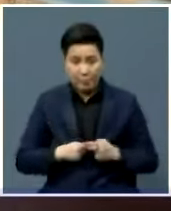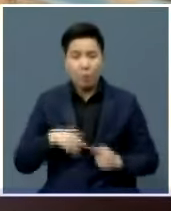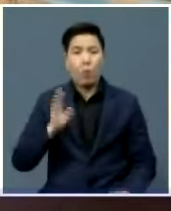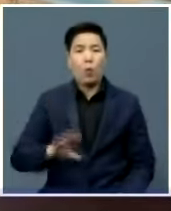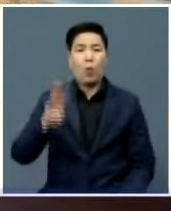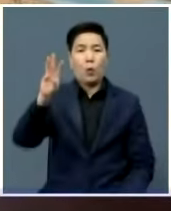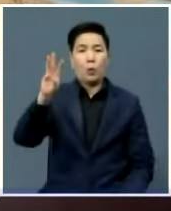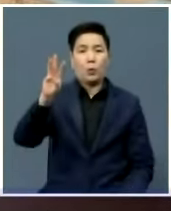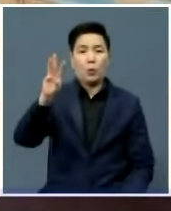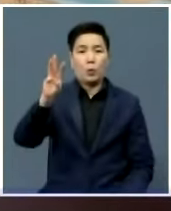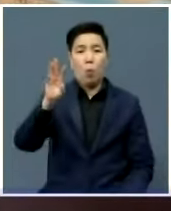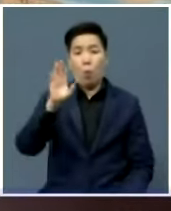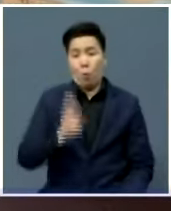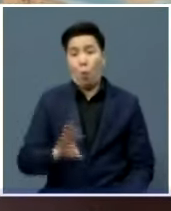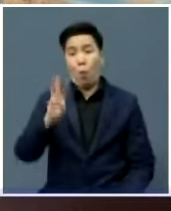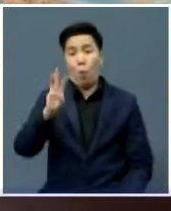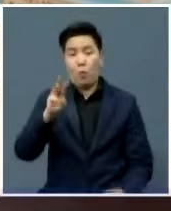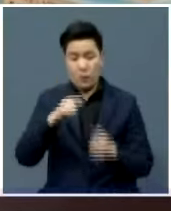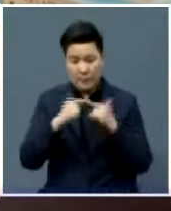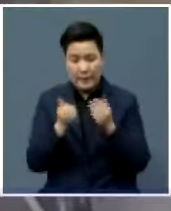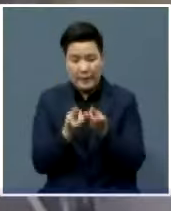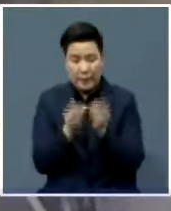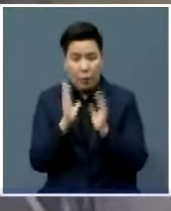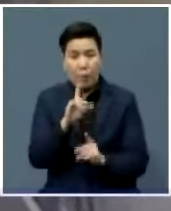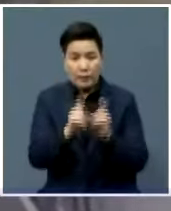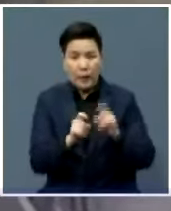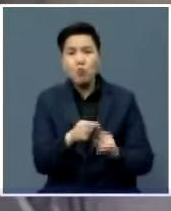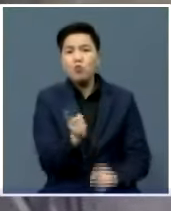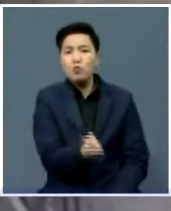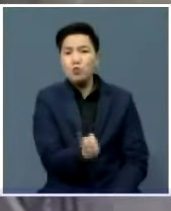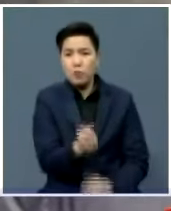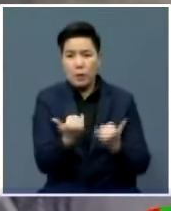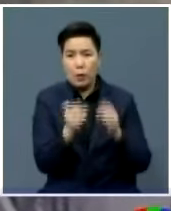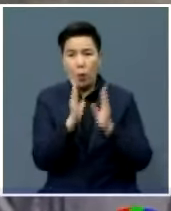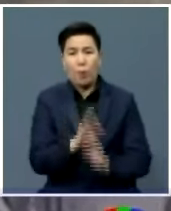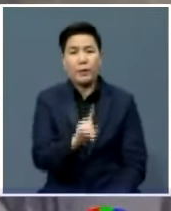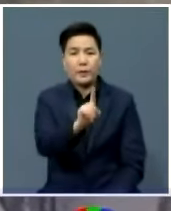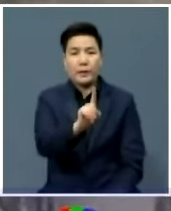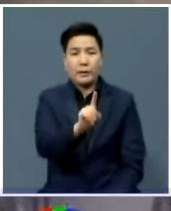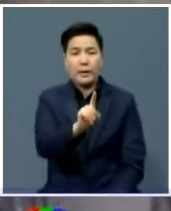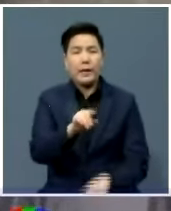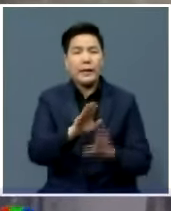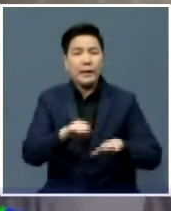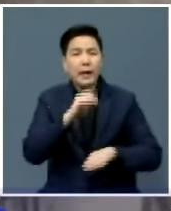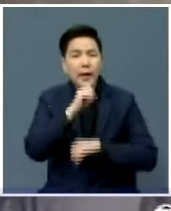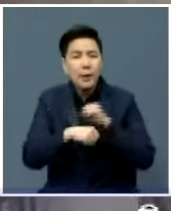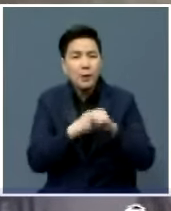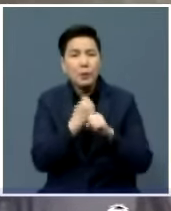ลิงไหม้ตลาดสี่มุมเมืองที่เกิดขึ้นส่วนตัวเลขของผู้เสียชีวิตยังยืนยันที่1รายเท่าเดิมก็คือน้องวัย4ขวบนั่นเองค่ะ